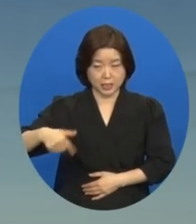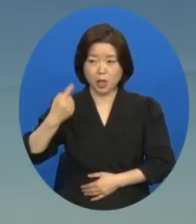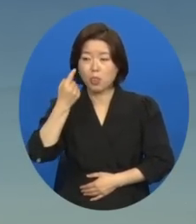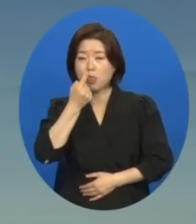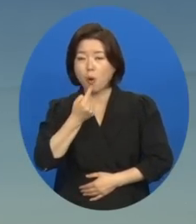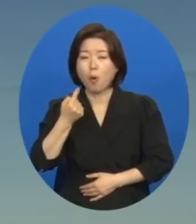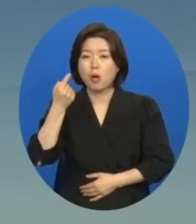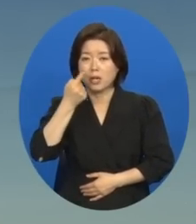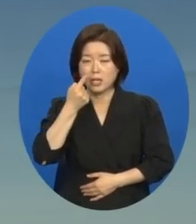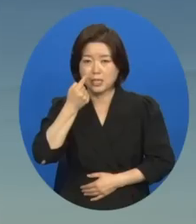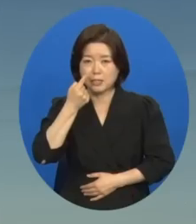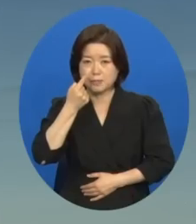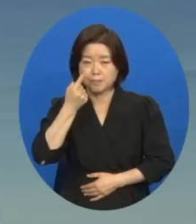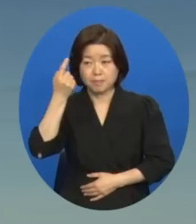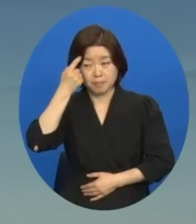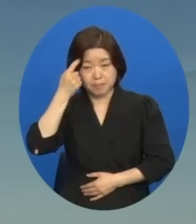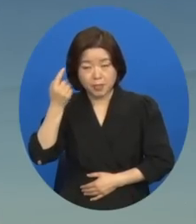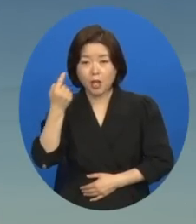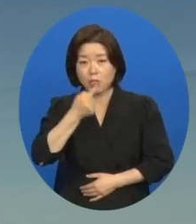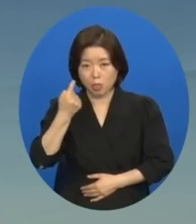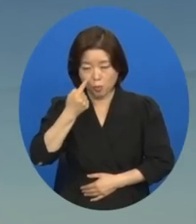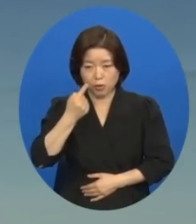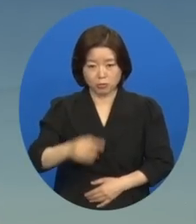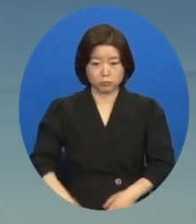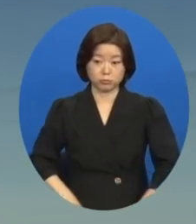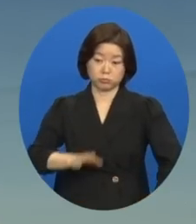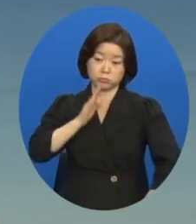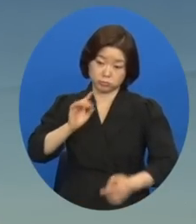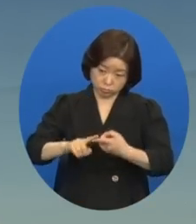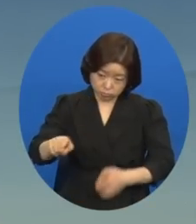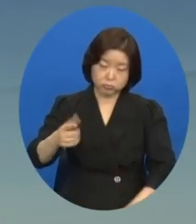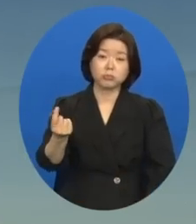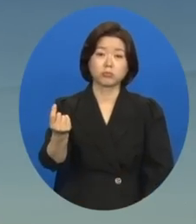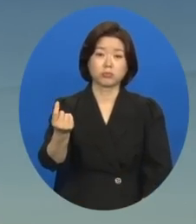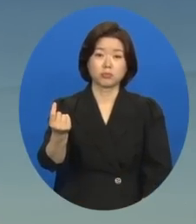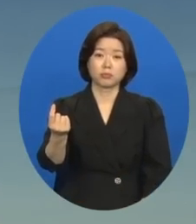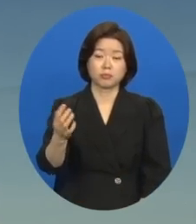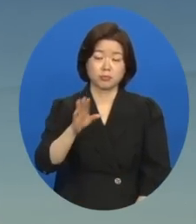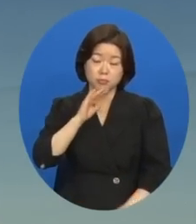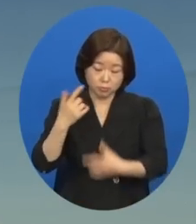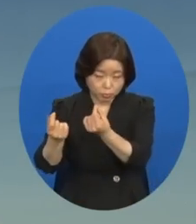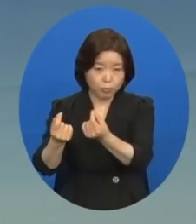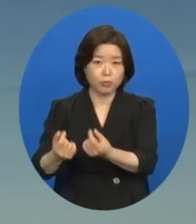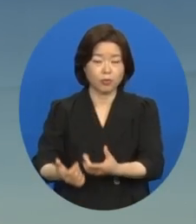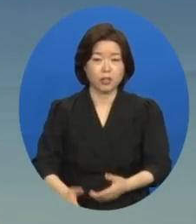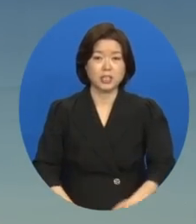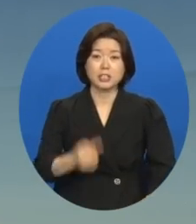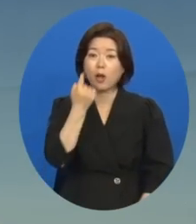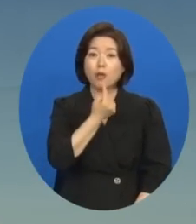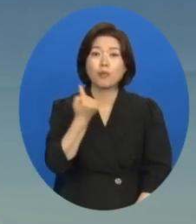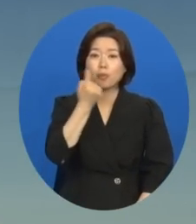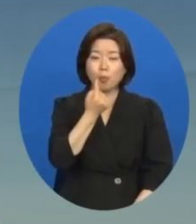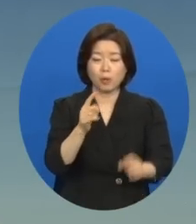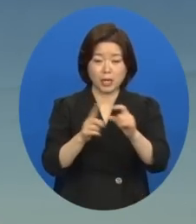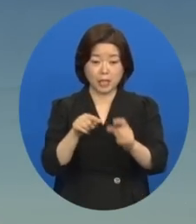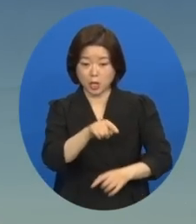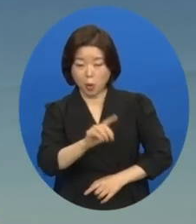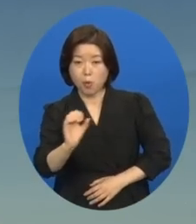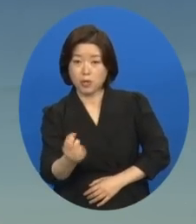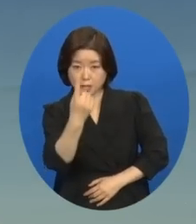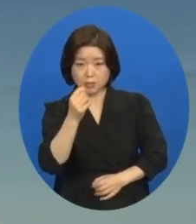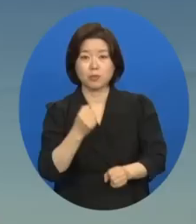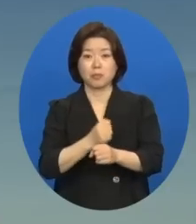논리라고 하는 단어로 번역한 거예요. 당연히 이런 거지, 이게 마땅한 거지 라고 하는 논리라는 단어가 여기서 나온